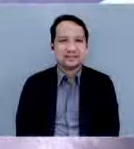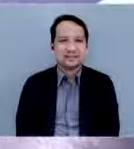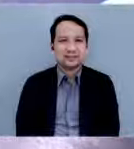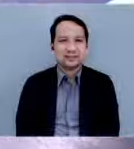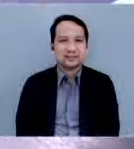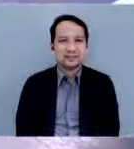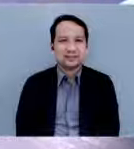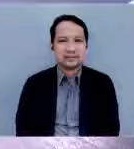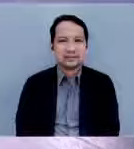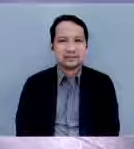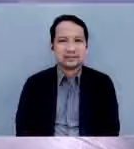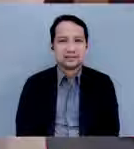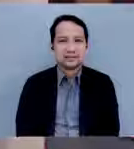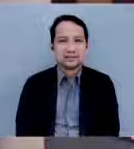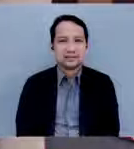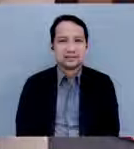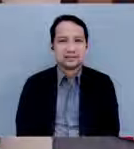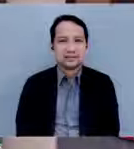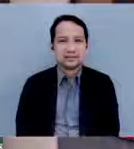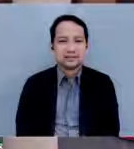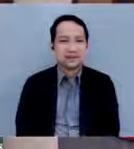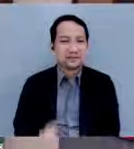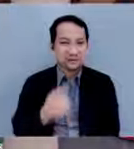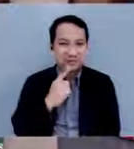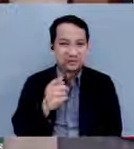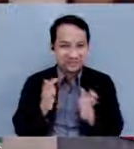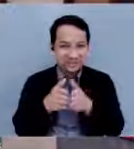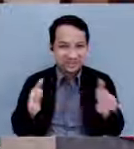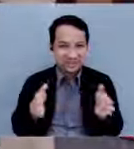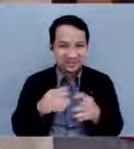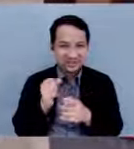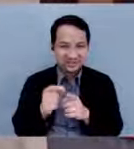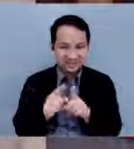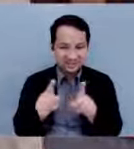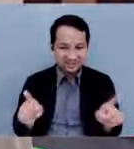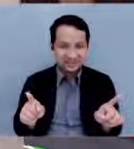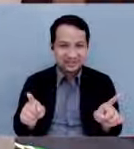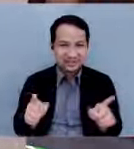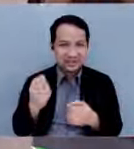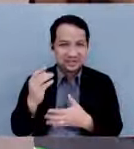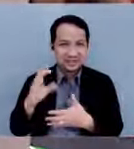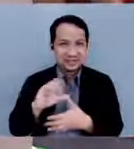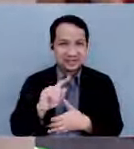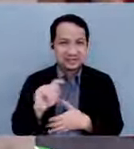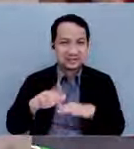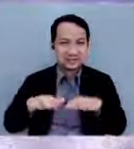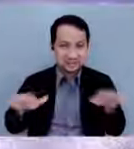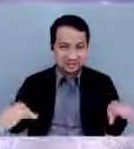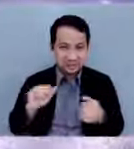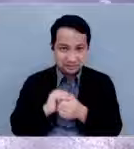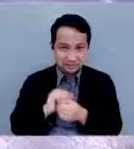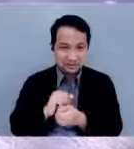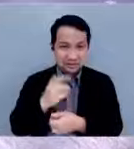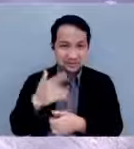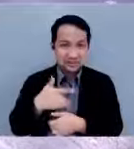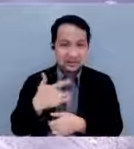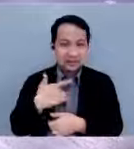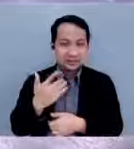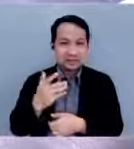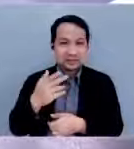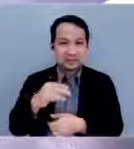Pwede nagbibigyan. Konting social distancing na po. Ito ba, Kathy, marami na rin mga bata na nahihilig pa sa hula hoop? Yes